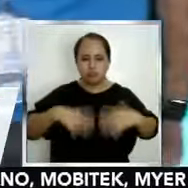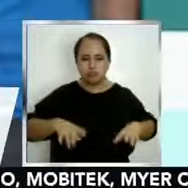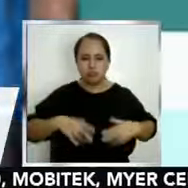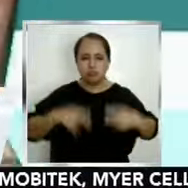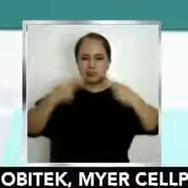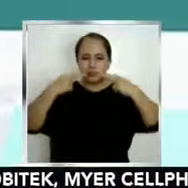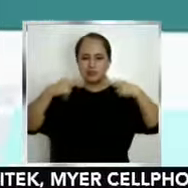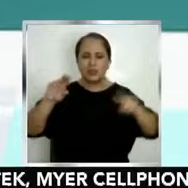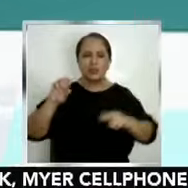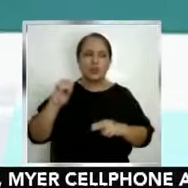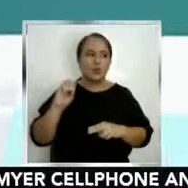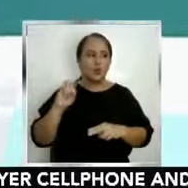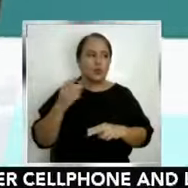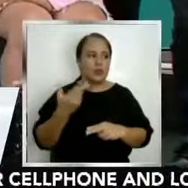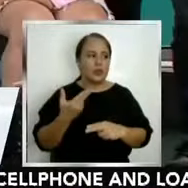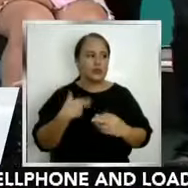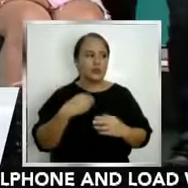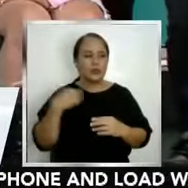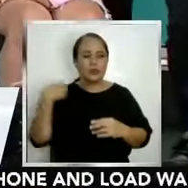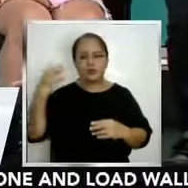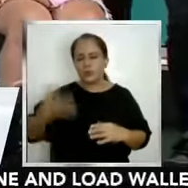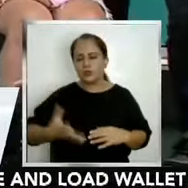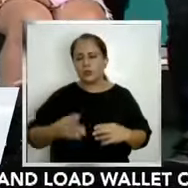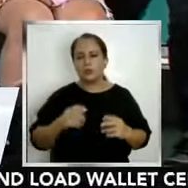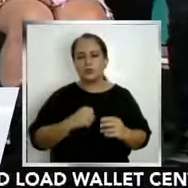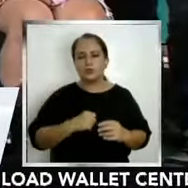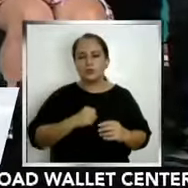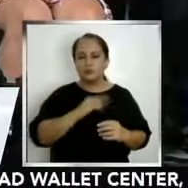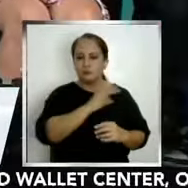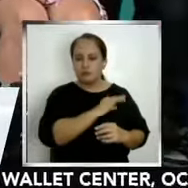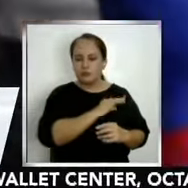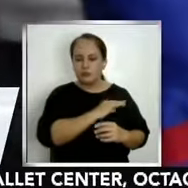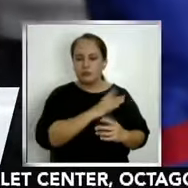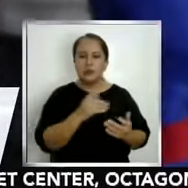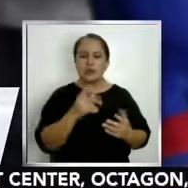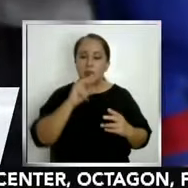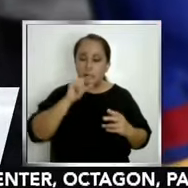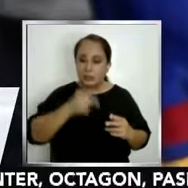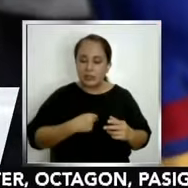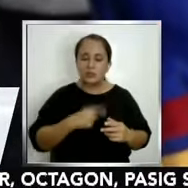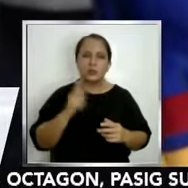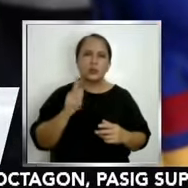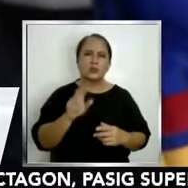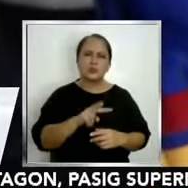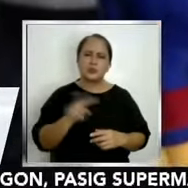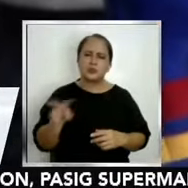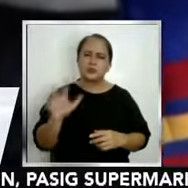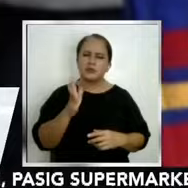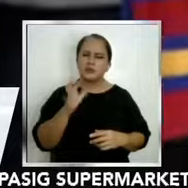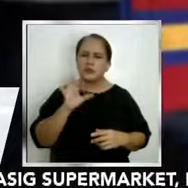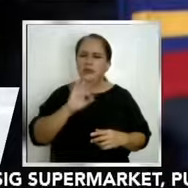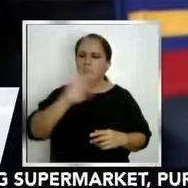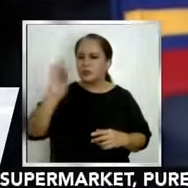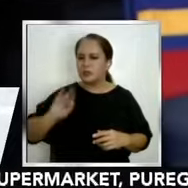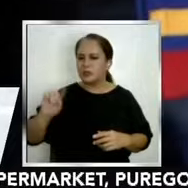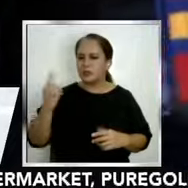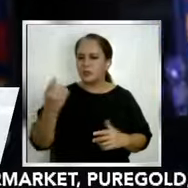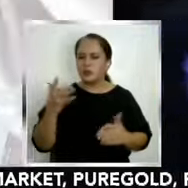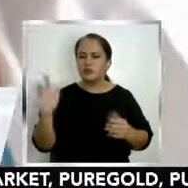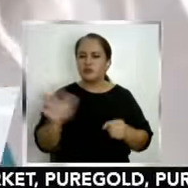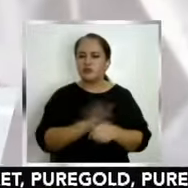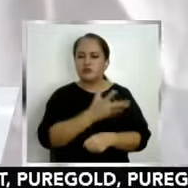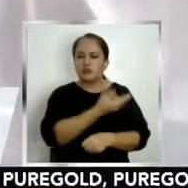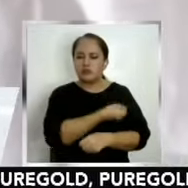mga opisyal at panauhin. Ayon sa DOH, as of 2022, 59% lang ang fully immunized child sa